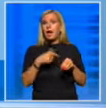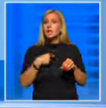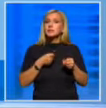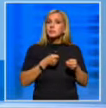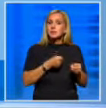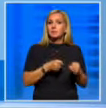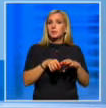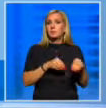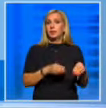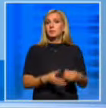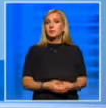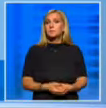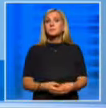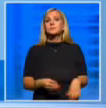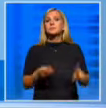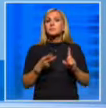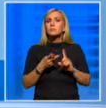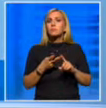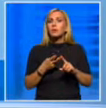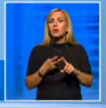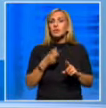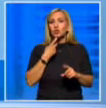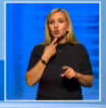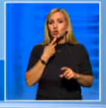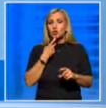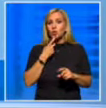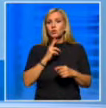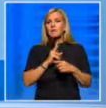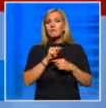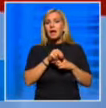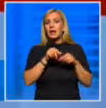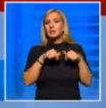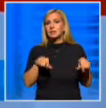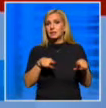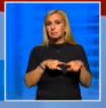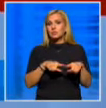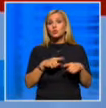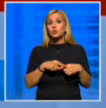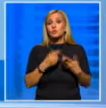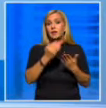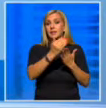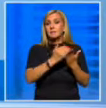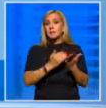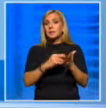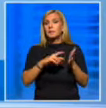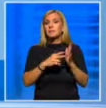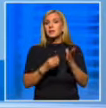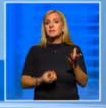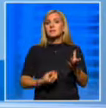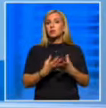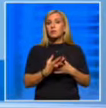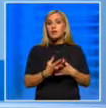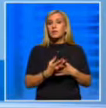приемат. Второто, защо са вкарани там? Да. Защото такава е дефиницията на плана за възстановяване и